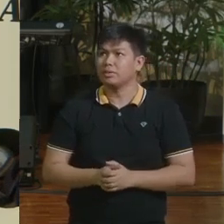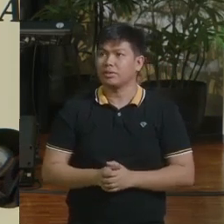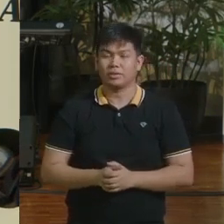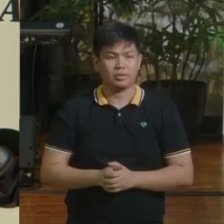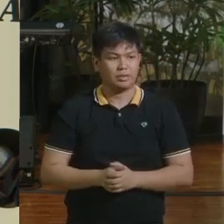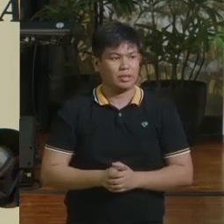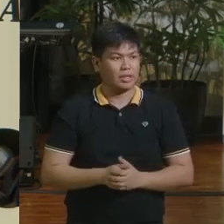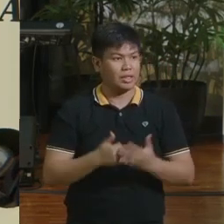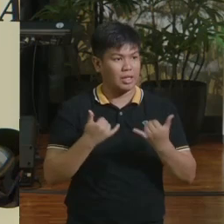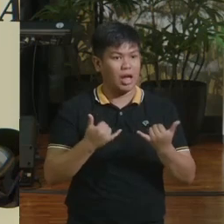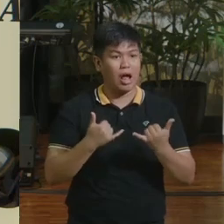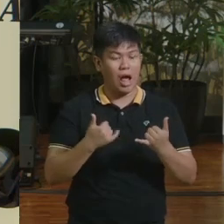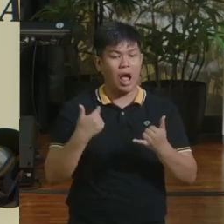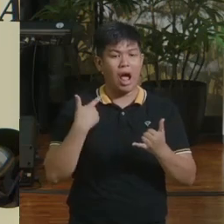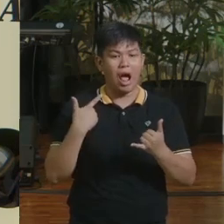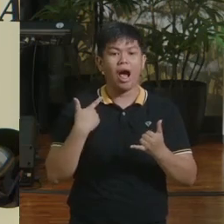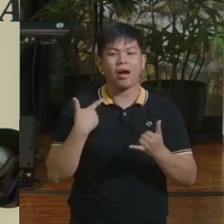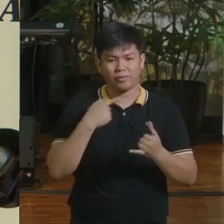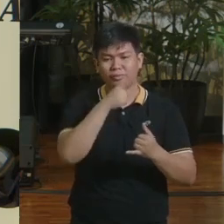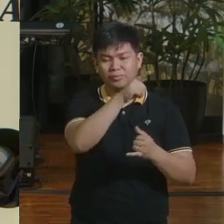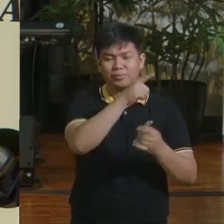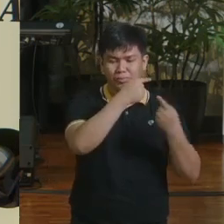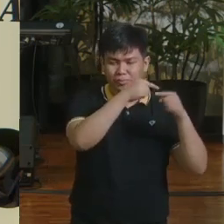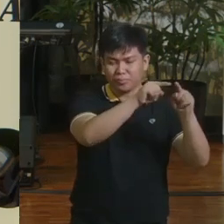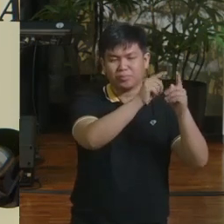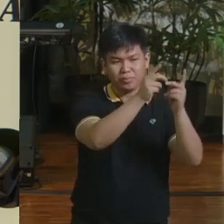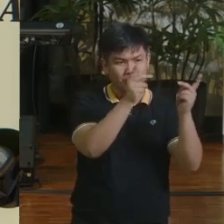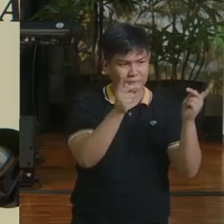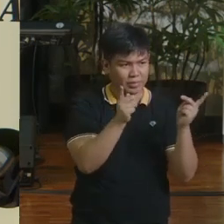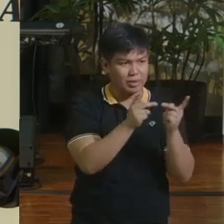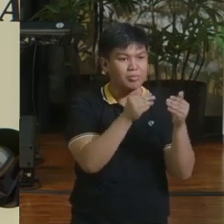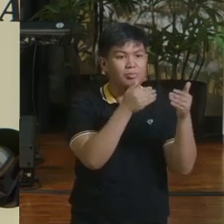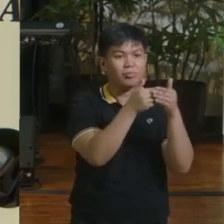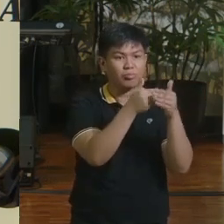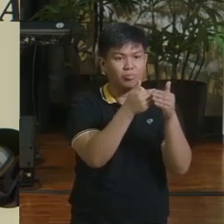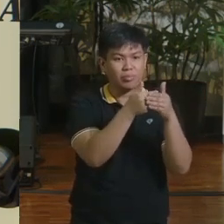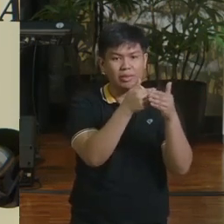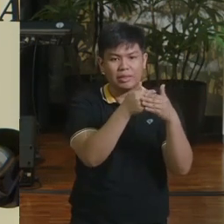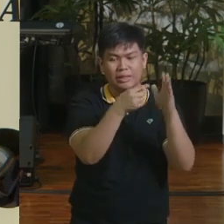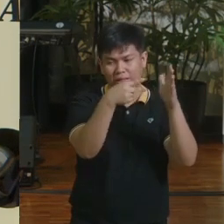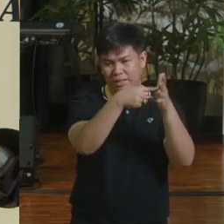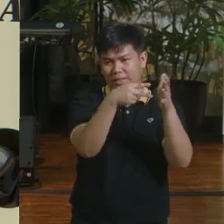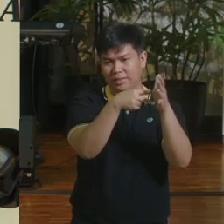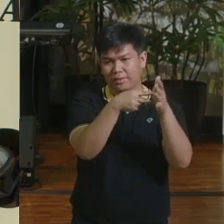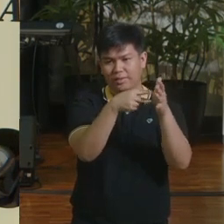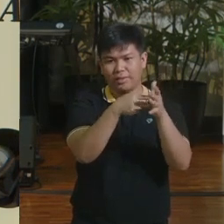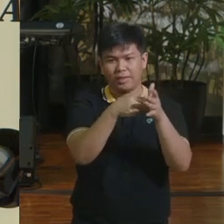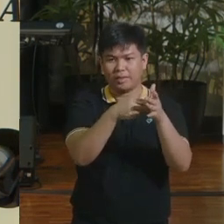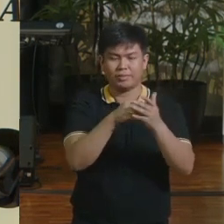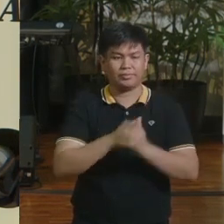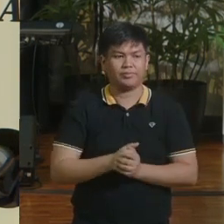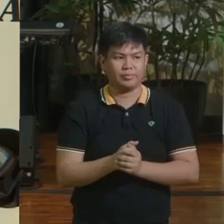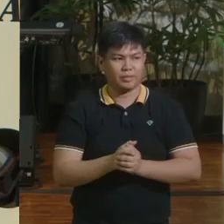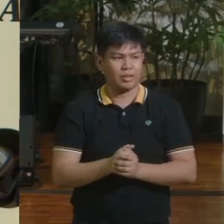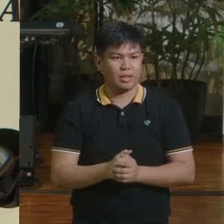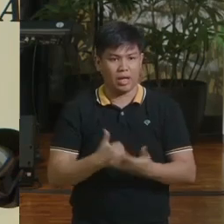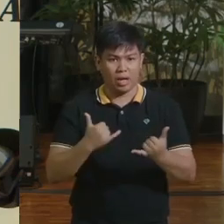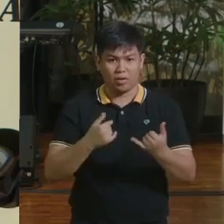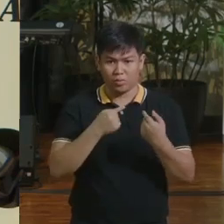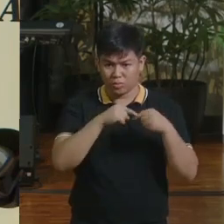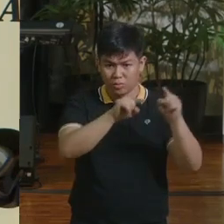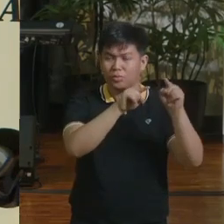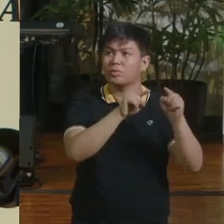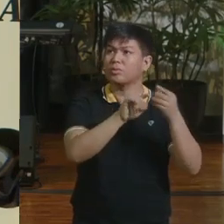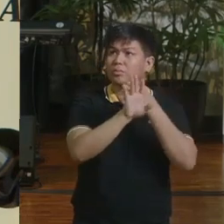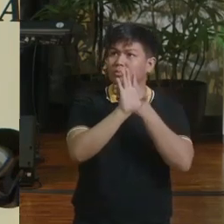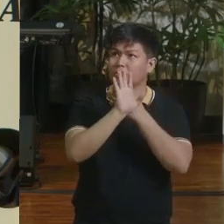Nabatean Arabia. Doon po siya nagpunta. Malapit lang po sa Damascus. I went to Arabia and then